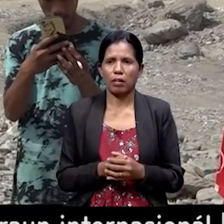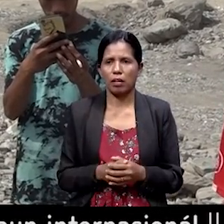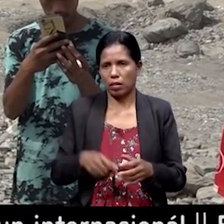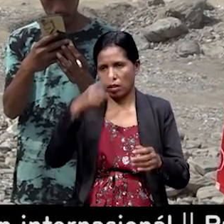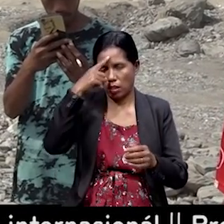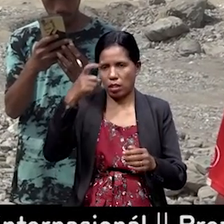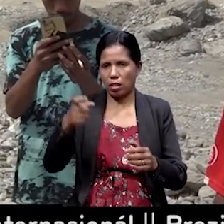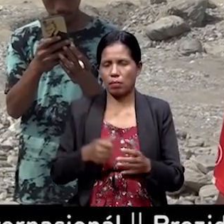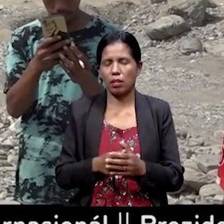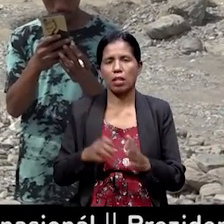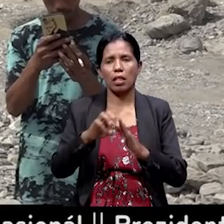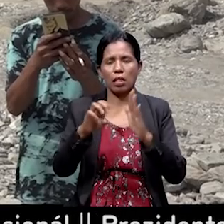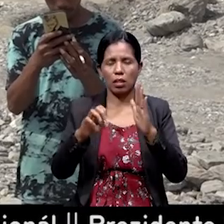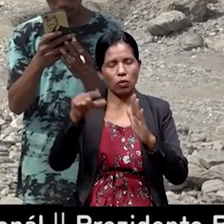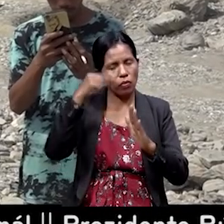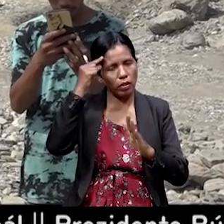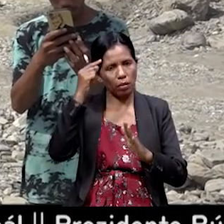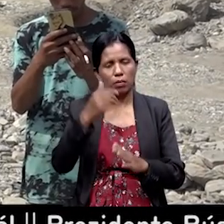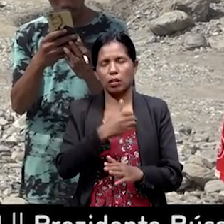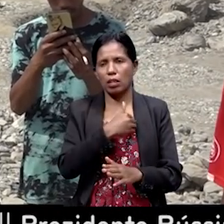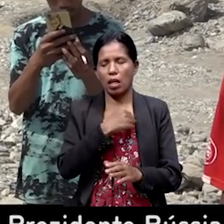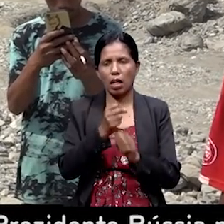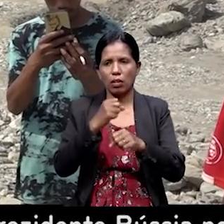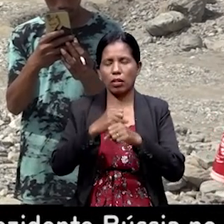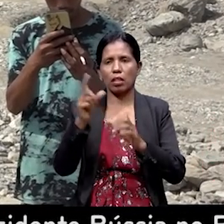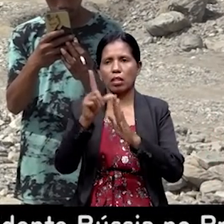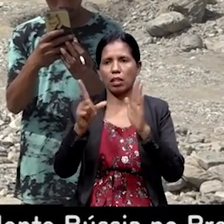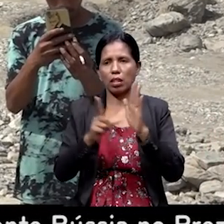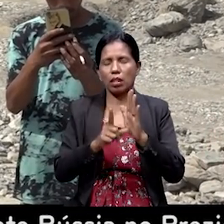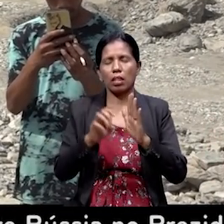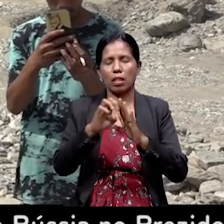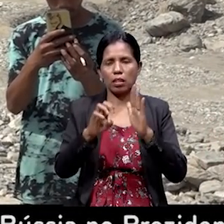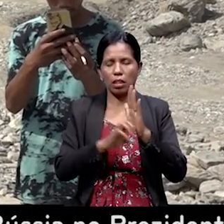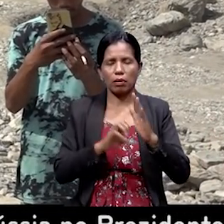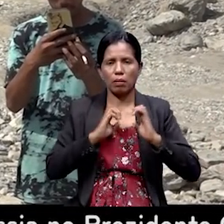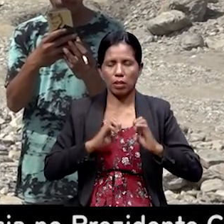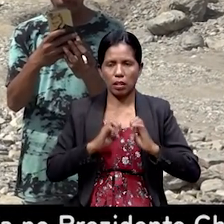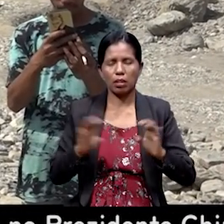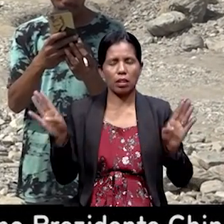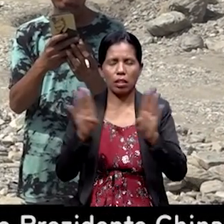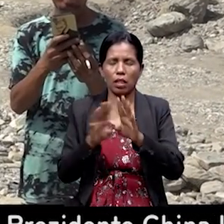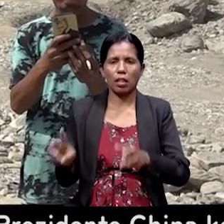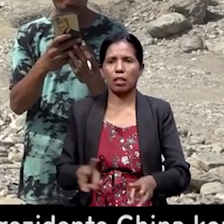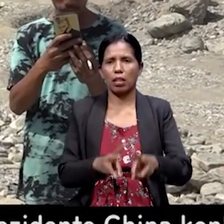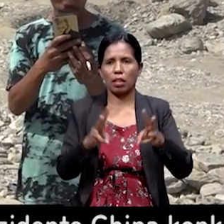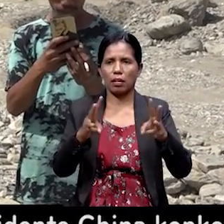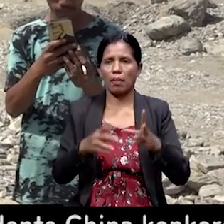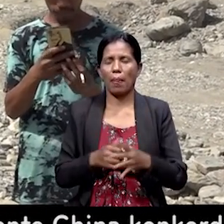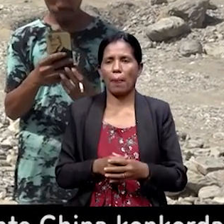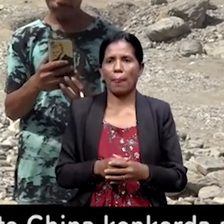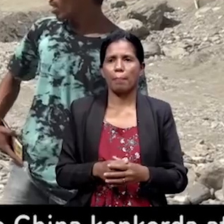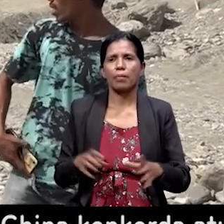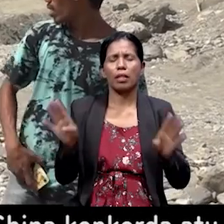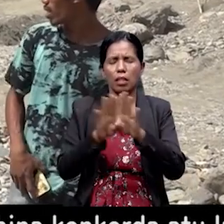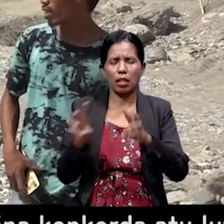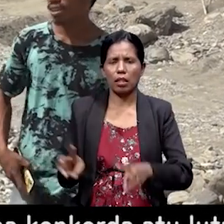agora starmos halo tiap be leide emergency be takadalam be ami pobune moris terus ho be ida be